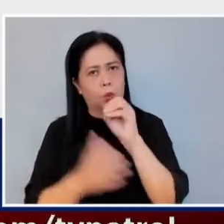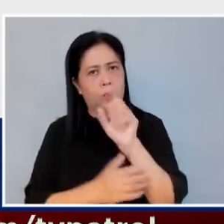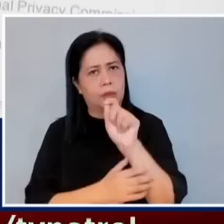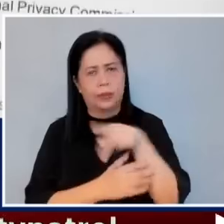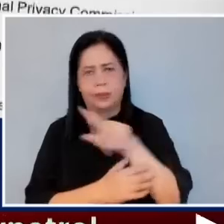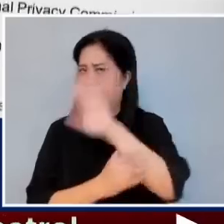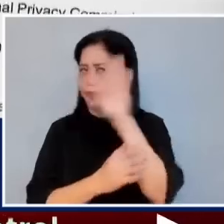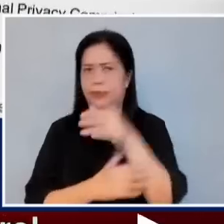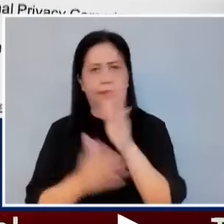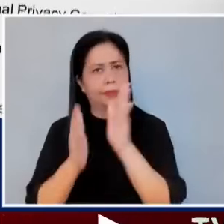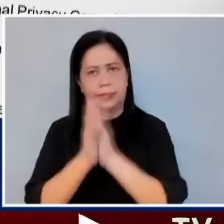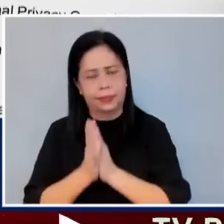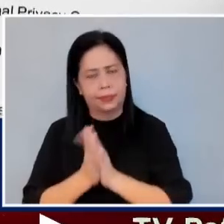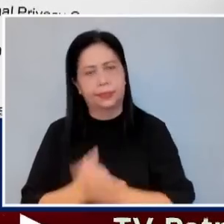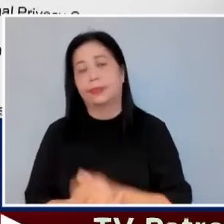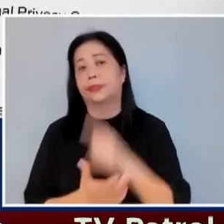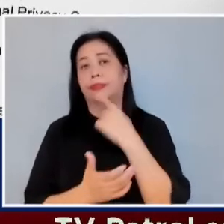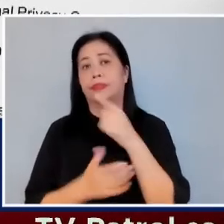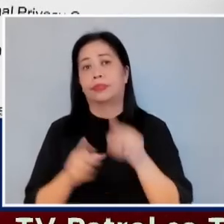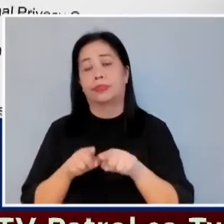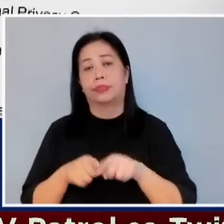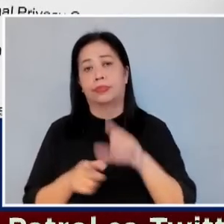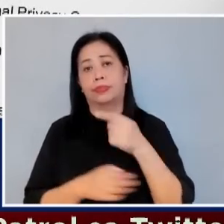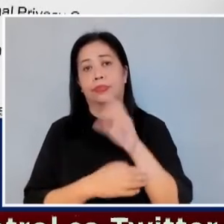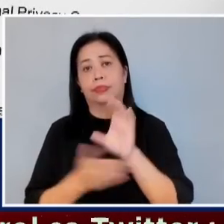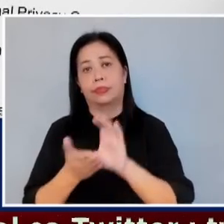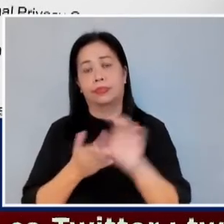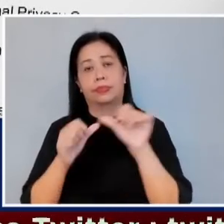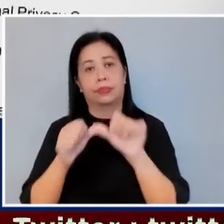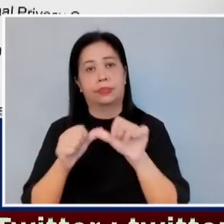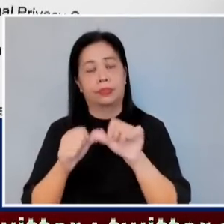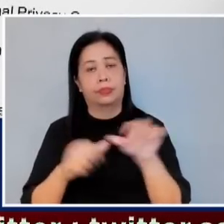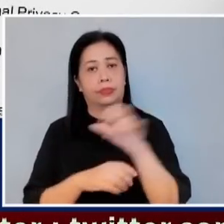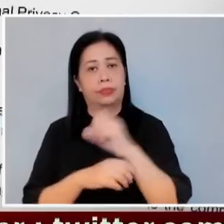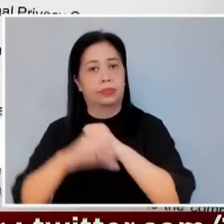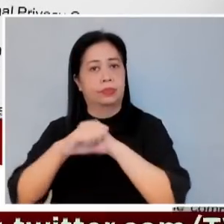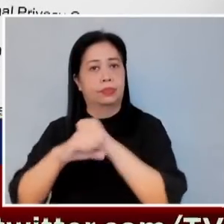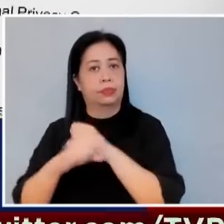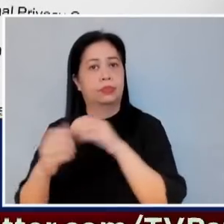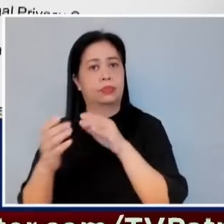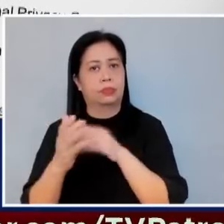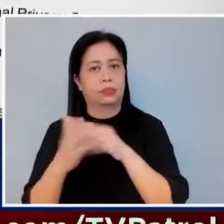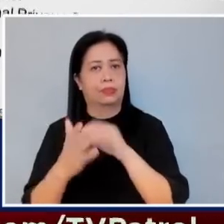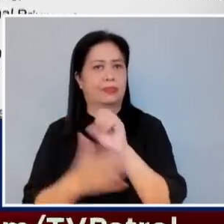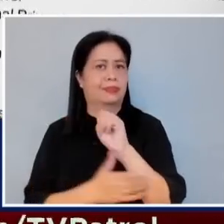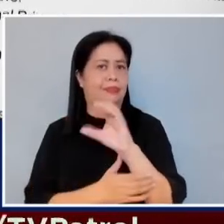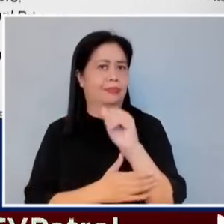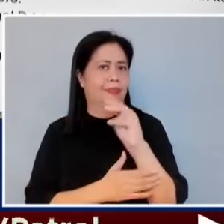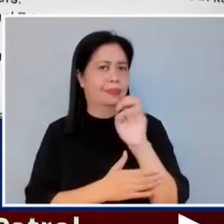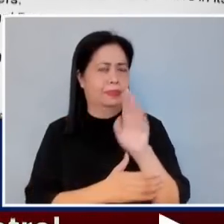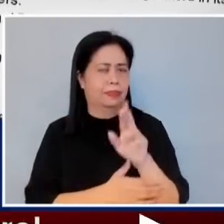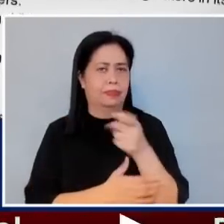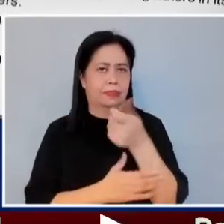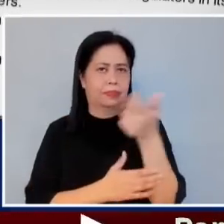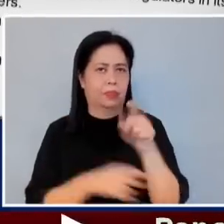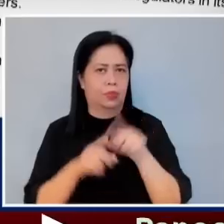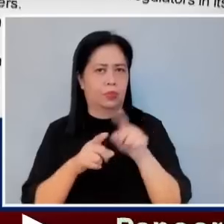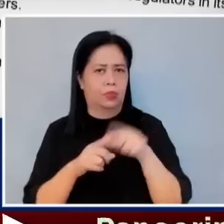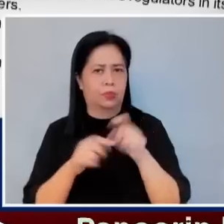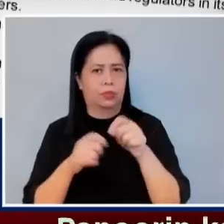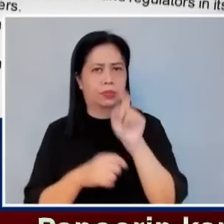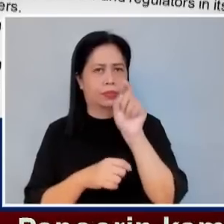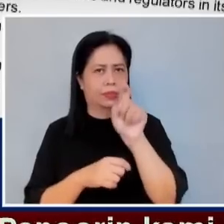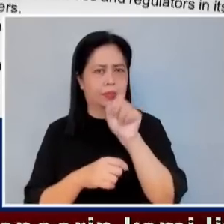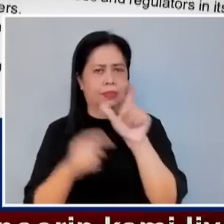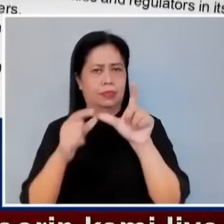OTP. Sinabi rin ng GCash na patuloy ang kanilang kampanya laban sa mga scammers. Tinanggal na nila ang mga clickable